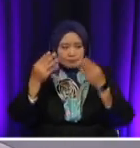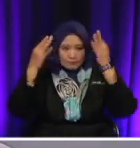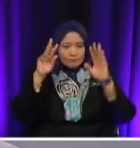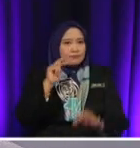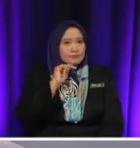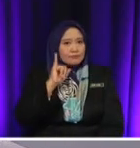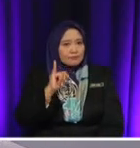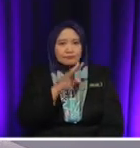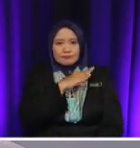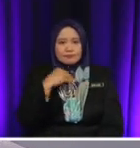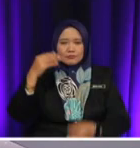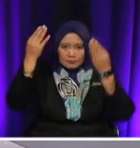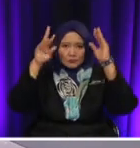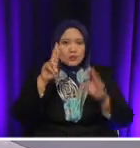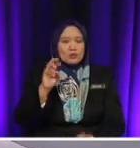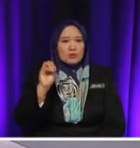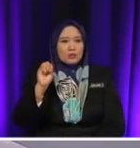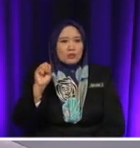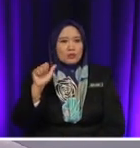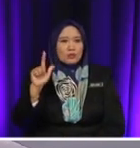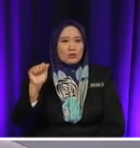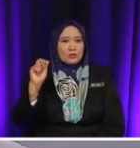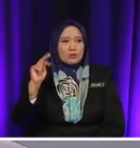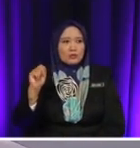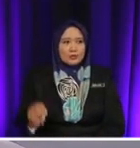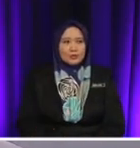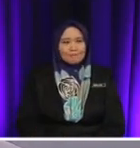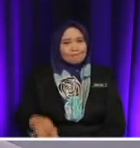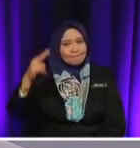Nur kamar zaman Sampai Kita Jumpa lagi Assalamualaikum